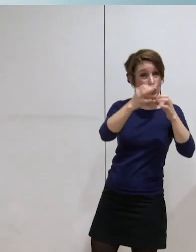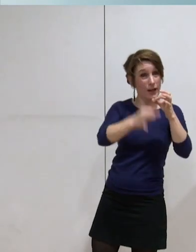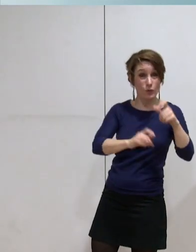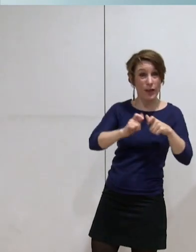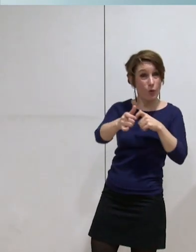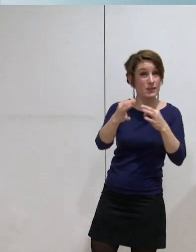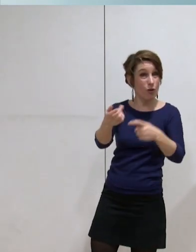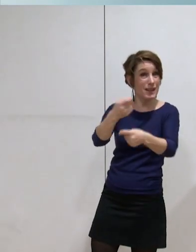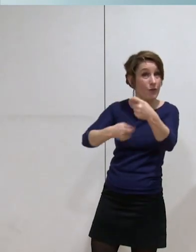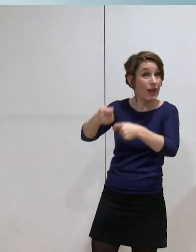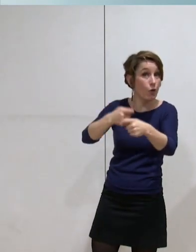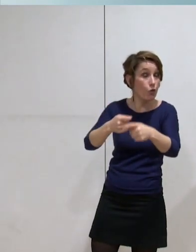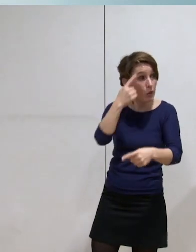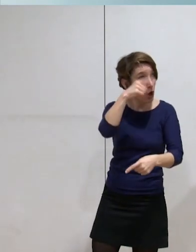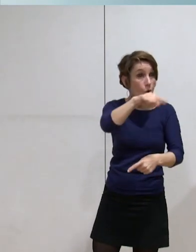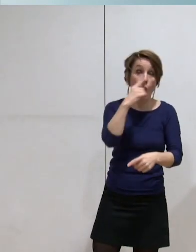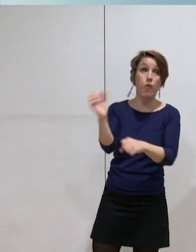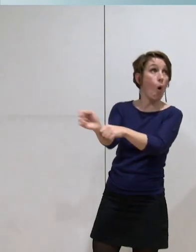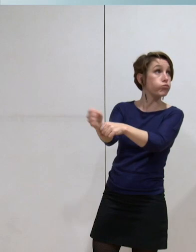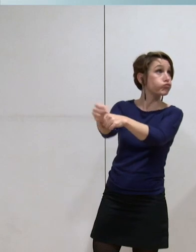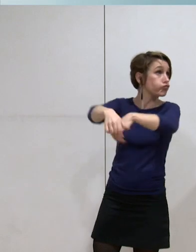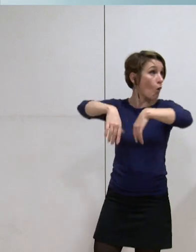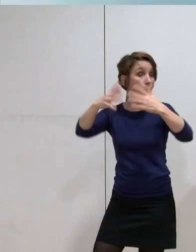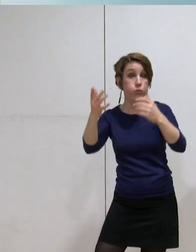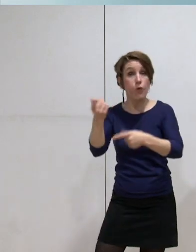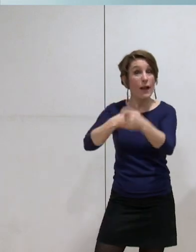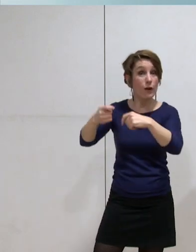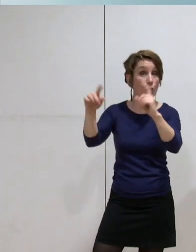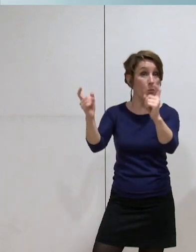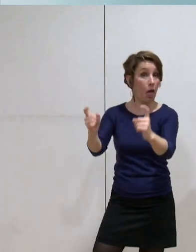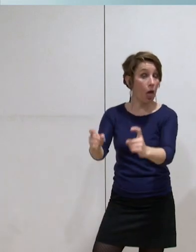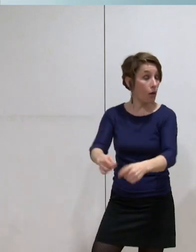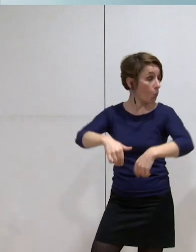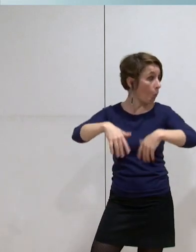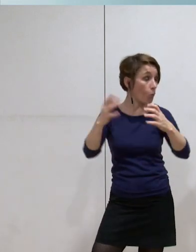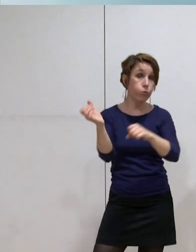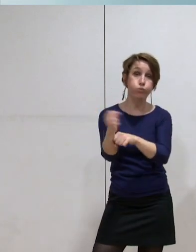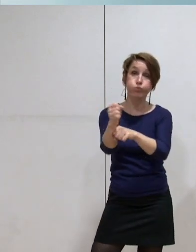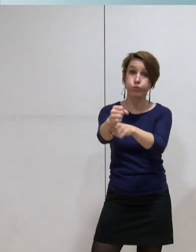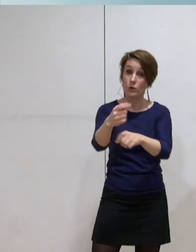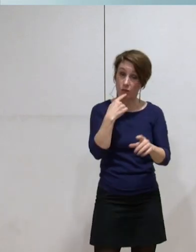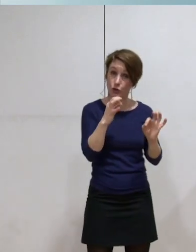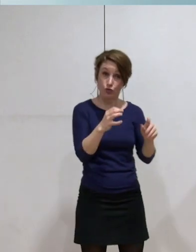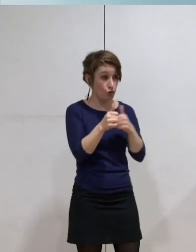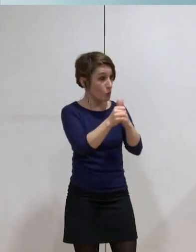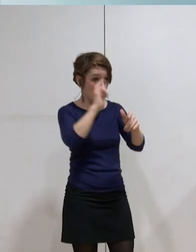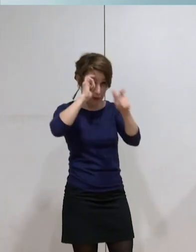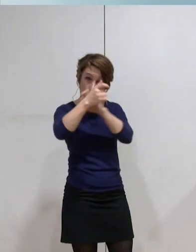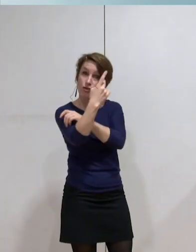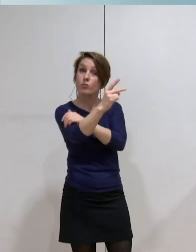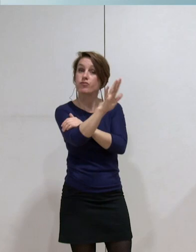pour vous ça n'a que peu d'importance vous êtes de ce point de vue là logique avec votre